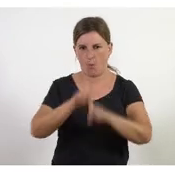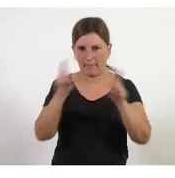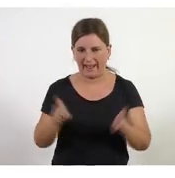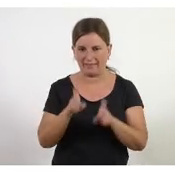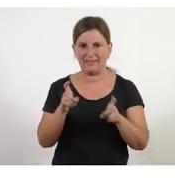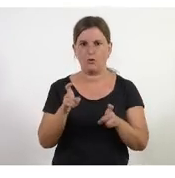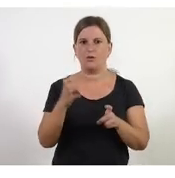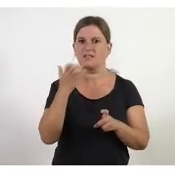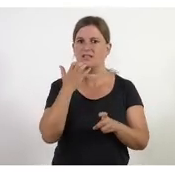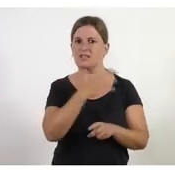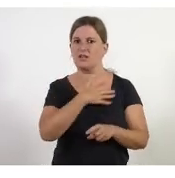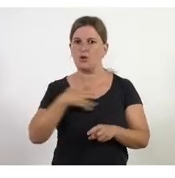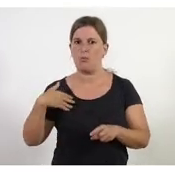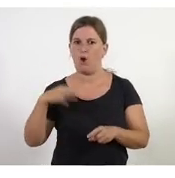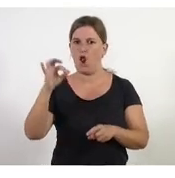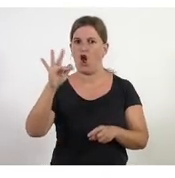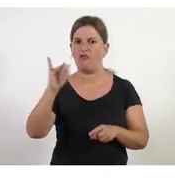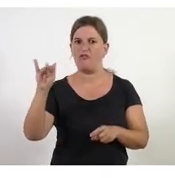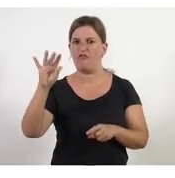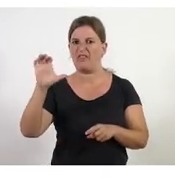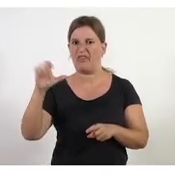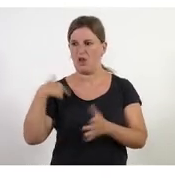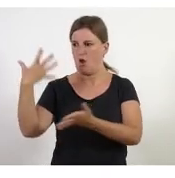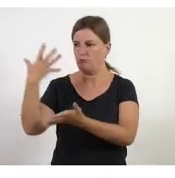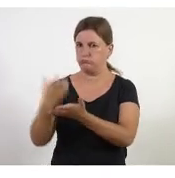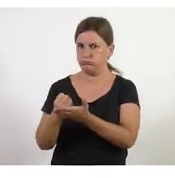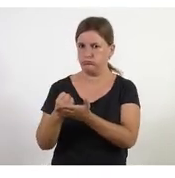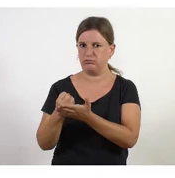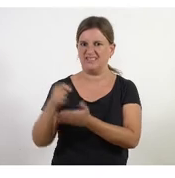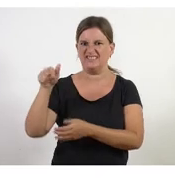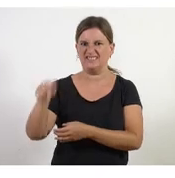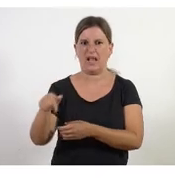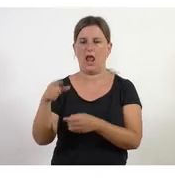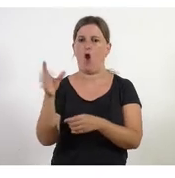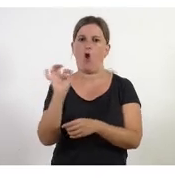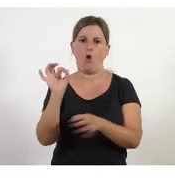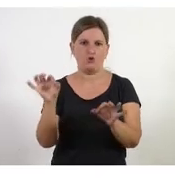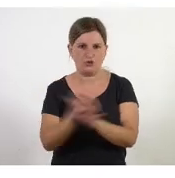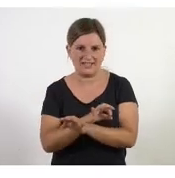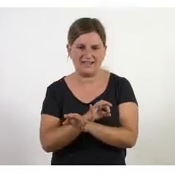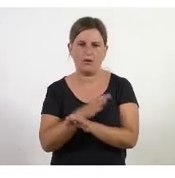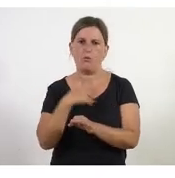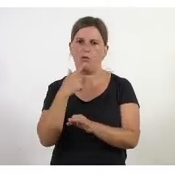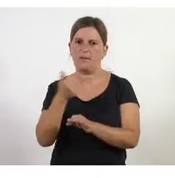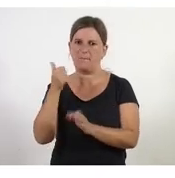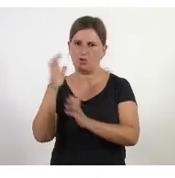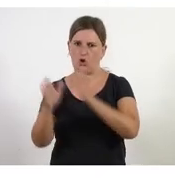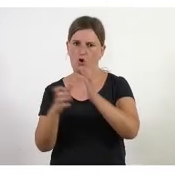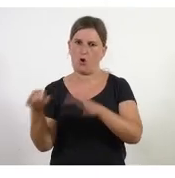el paquet Office instal·lable o no, hi ha un nivell de complexitat més elevat que en la solució de Google.